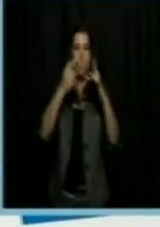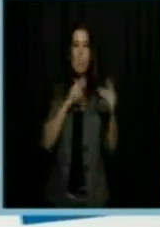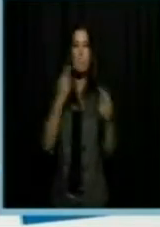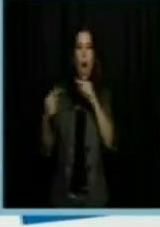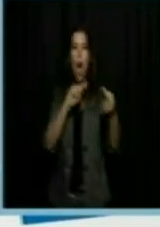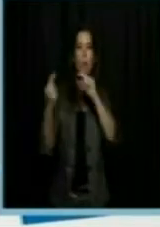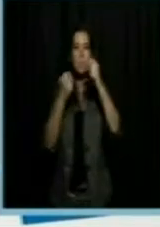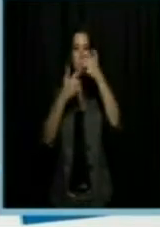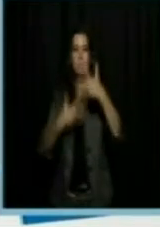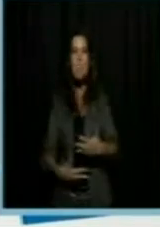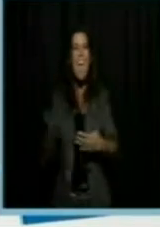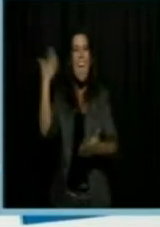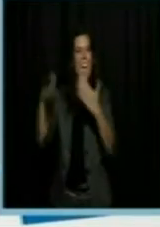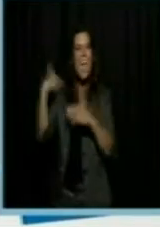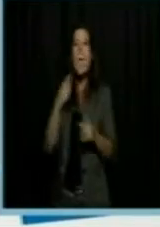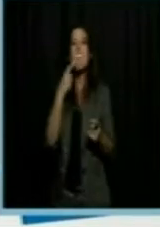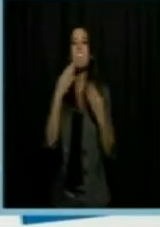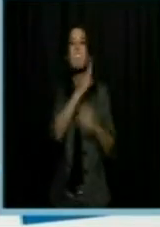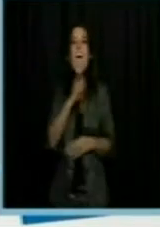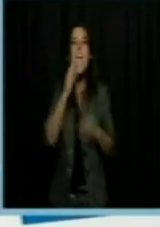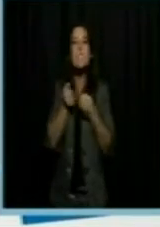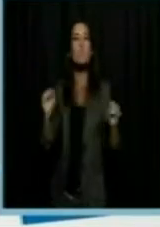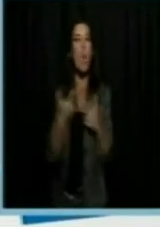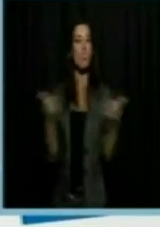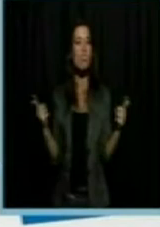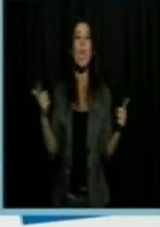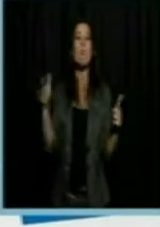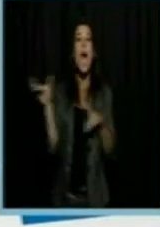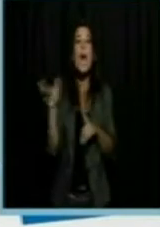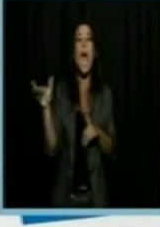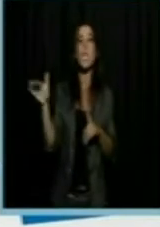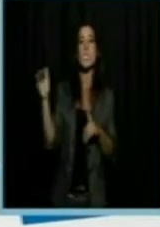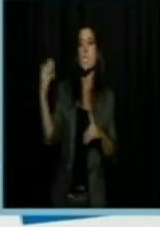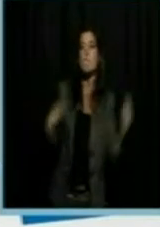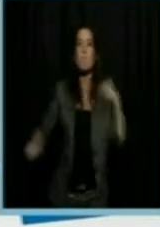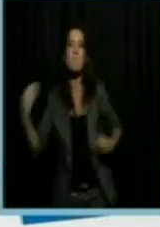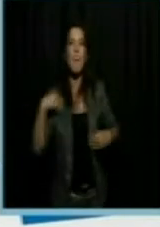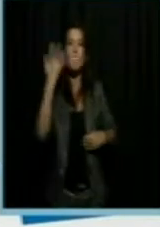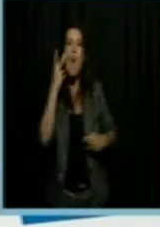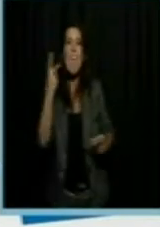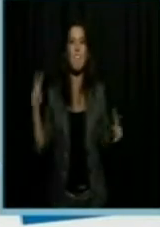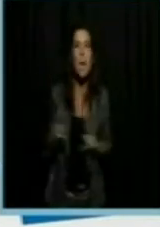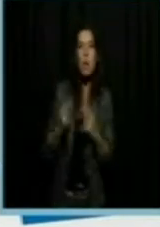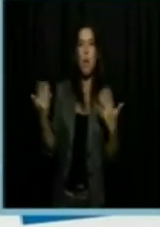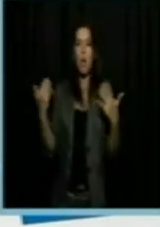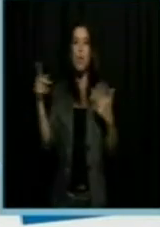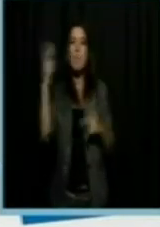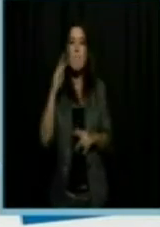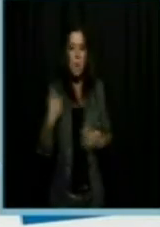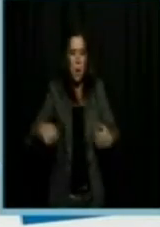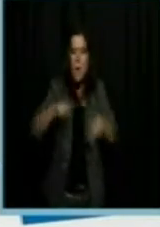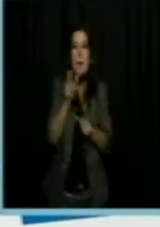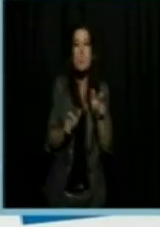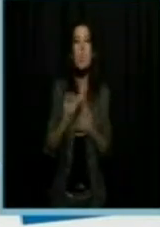tempo non esisteva Facebook, la gente ci veniva a cercare, i ragazzi ci cercavano, volevano incontrarci, vedevano che eravamo persone normali e